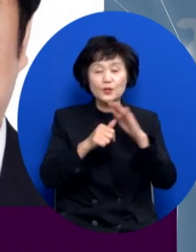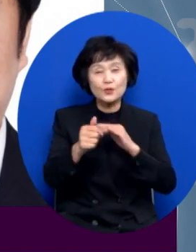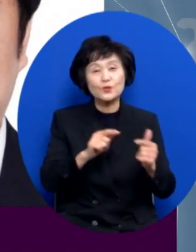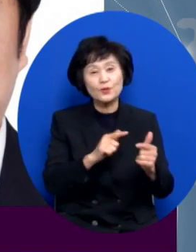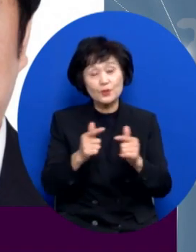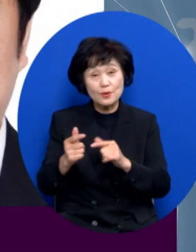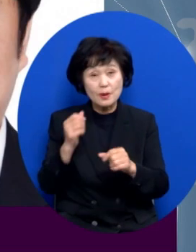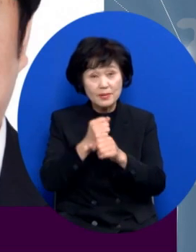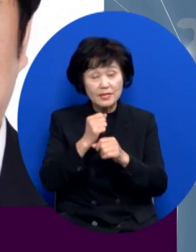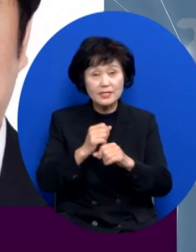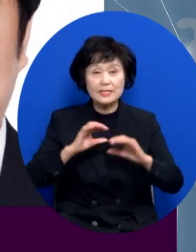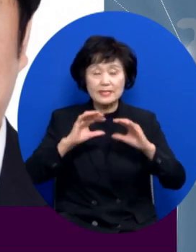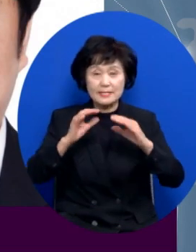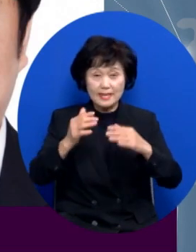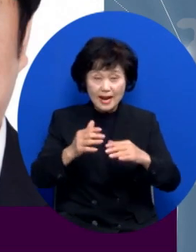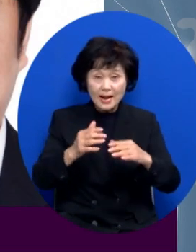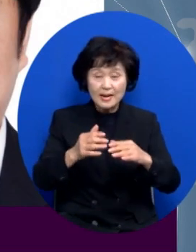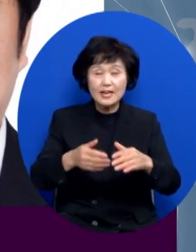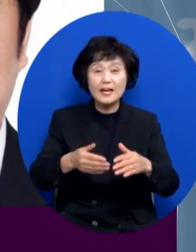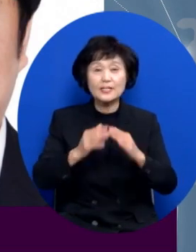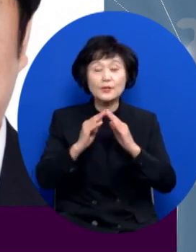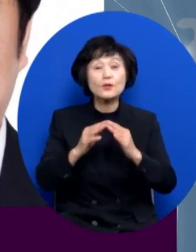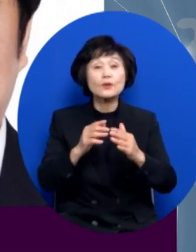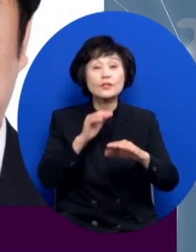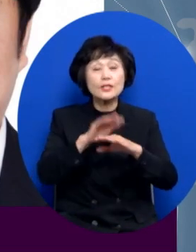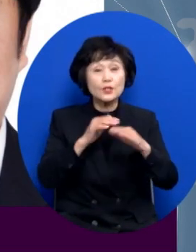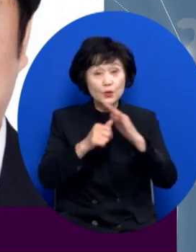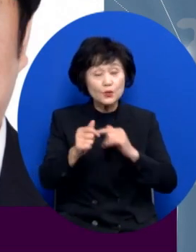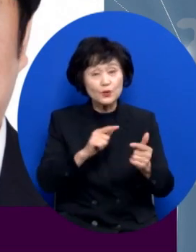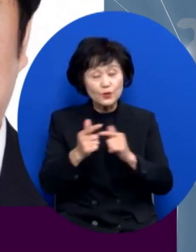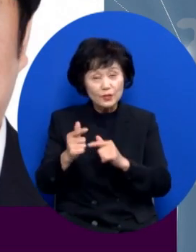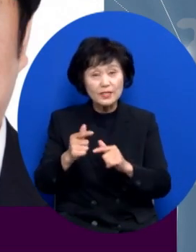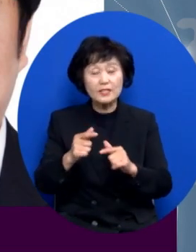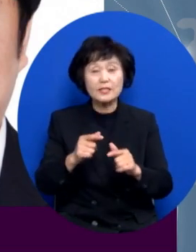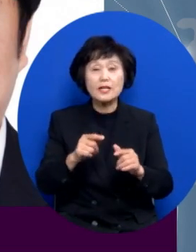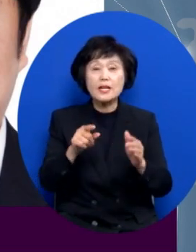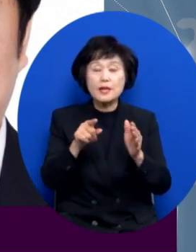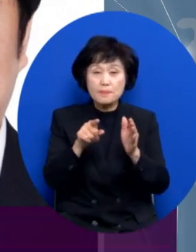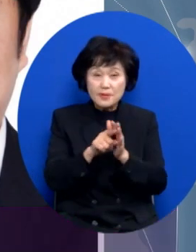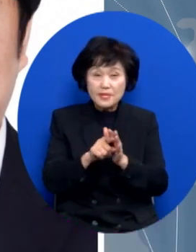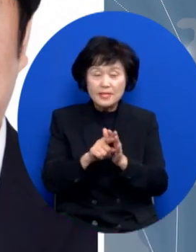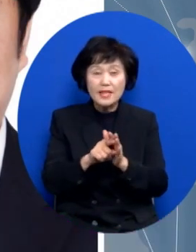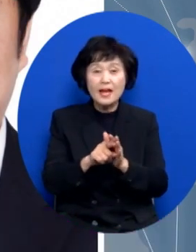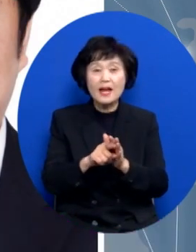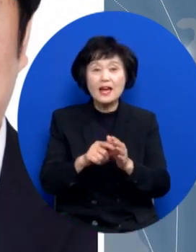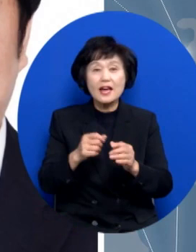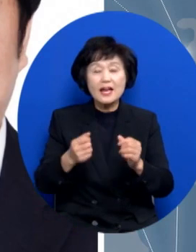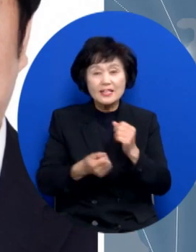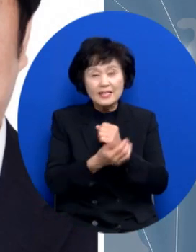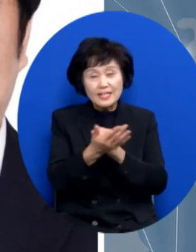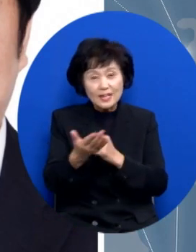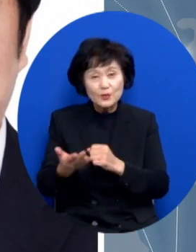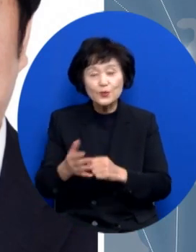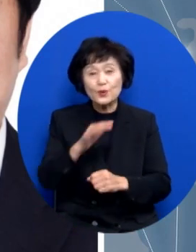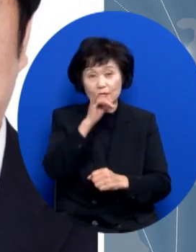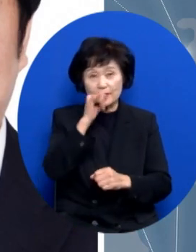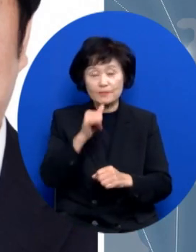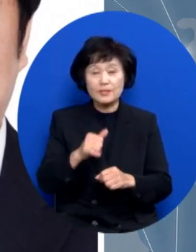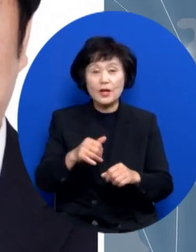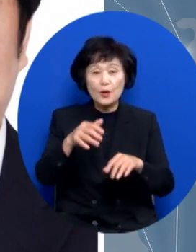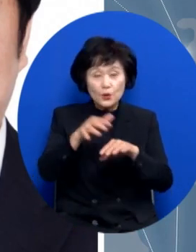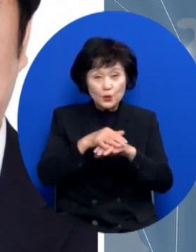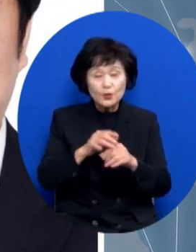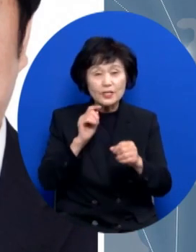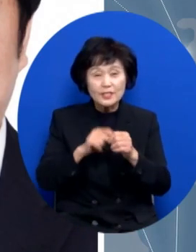구성된 국가대표 선수들은 국민들에게 그리스도의 영향력을 주고 있습니다이를 위해서 조직적인 후원과